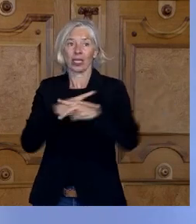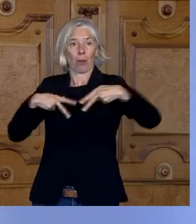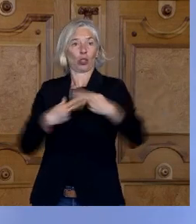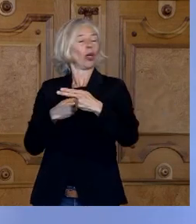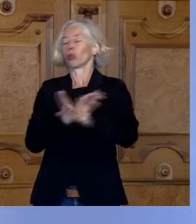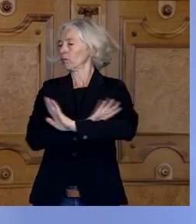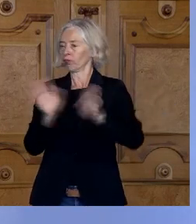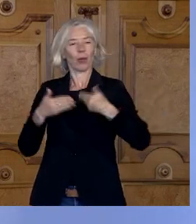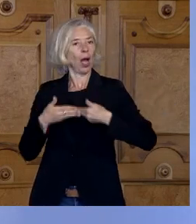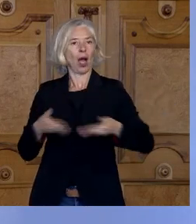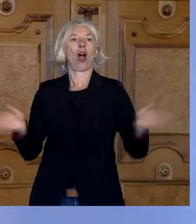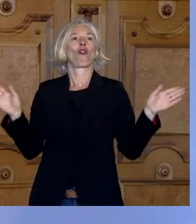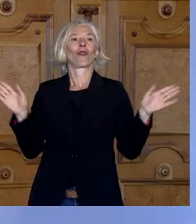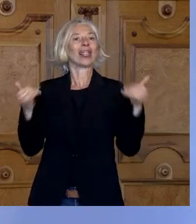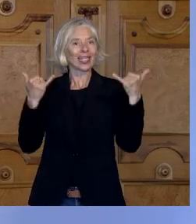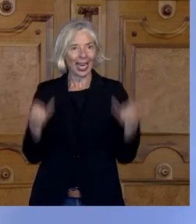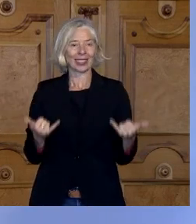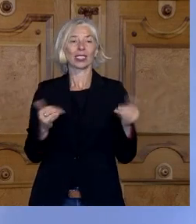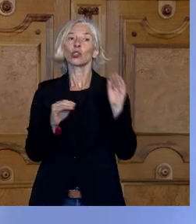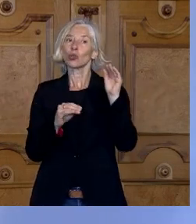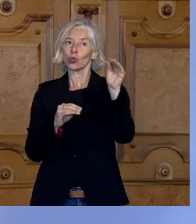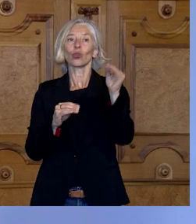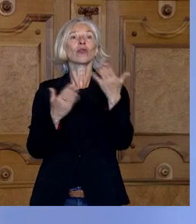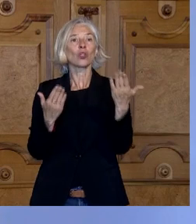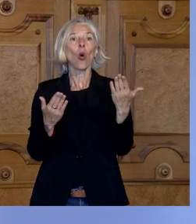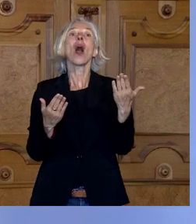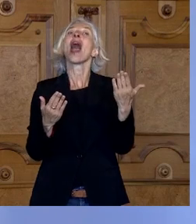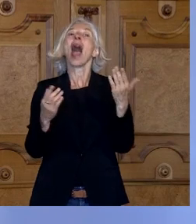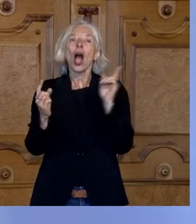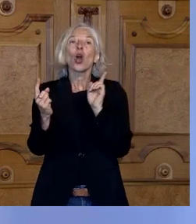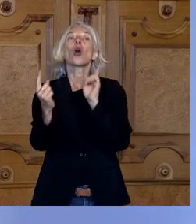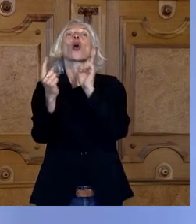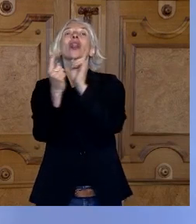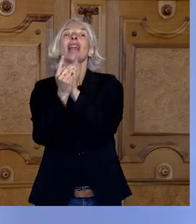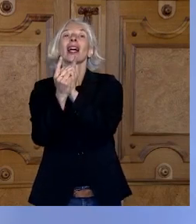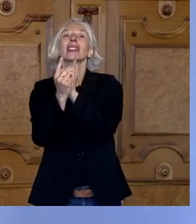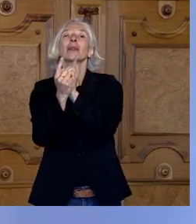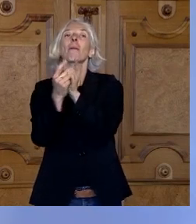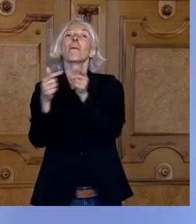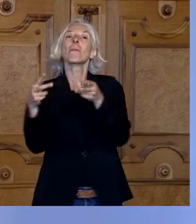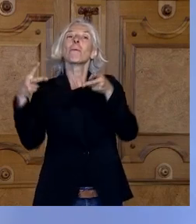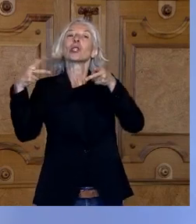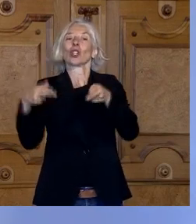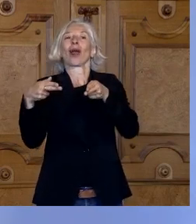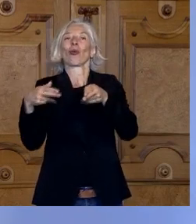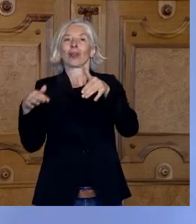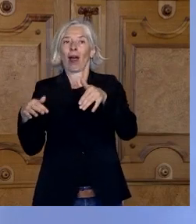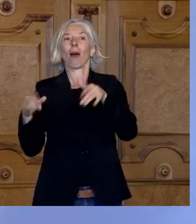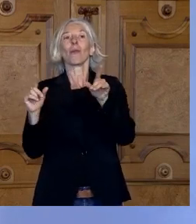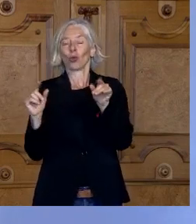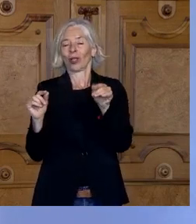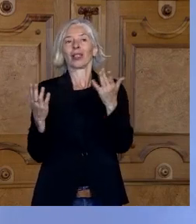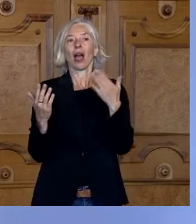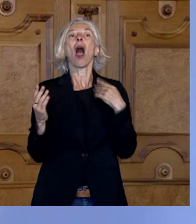und im öffentlichen Raum gilt künftig nur noch eine Kontaktbeschränkung. Das bedeutet, unterwegs sein, treffen